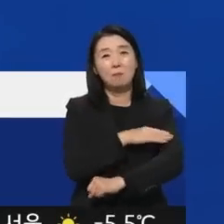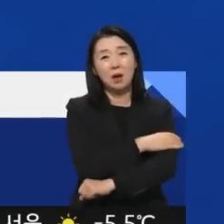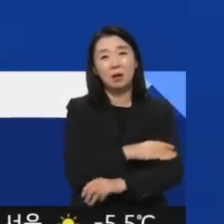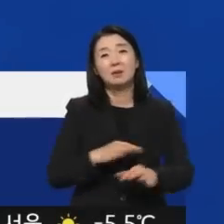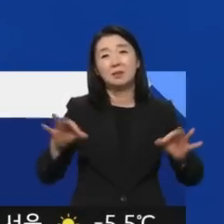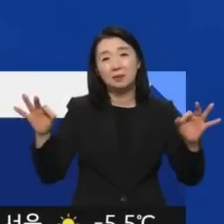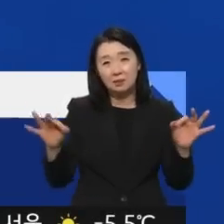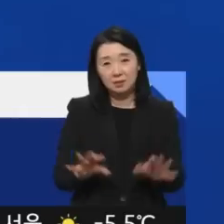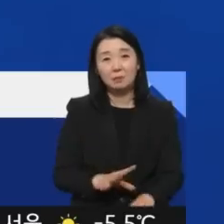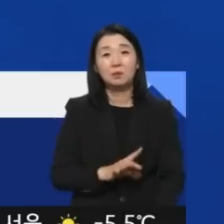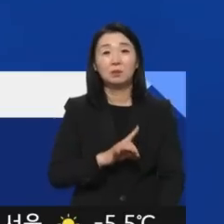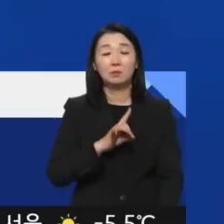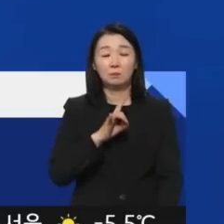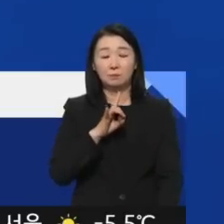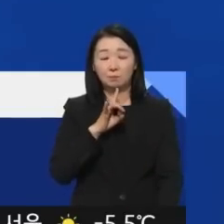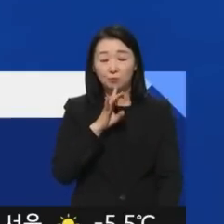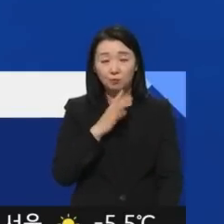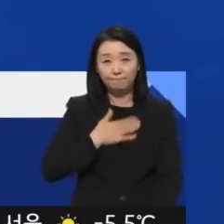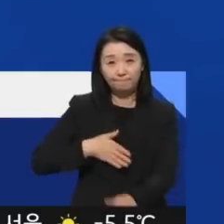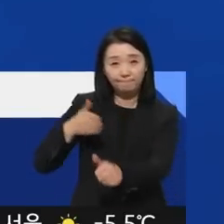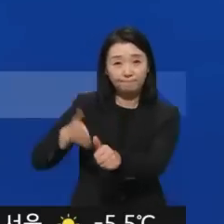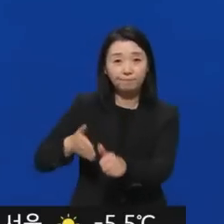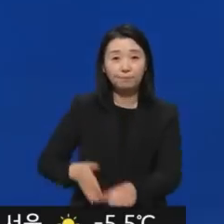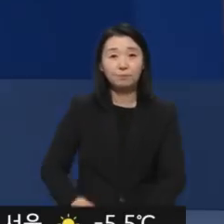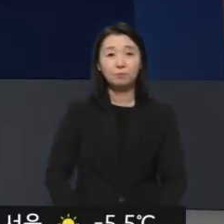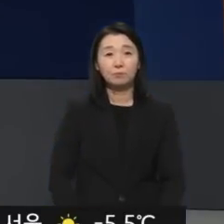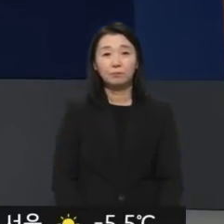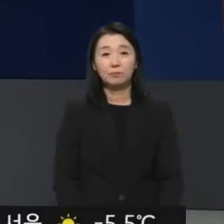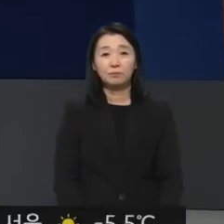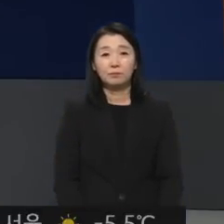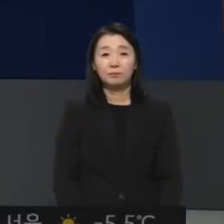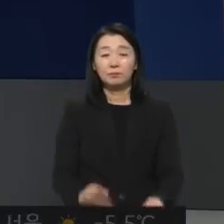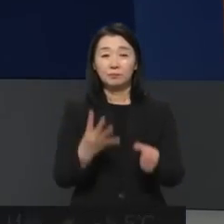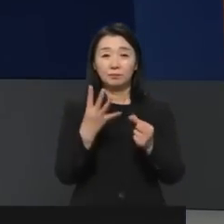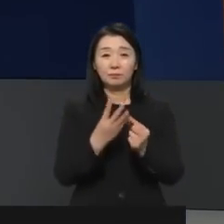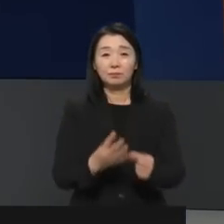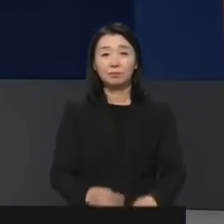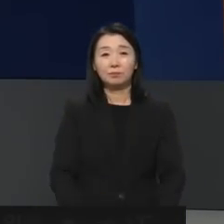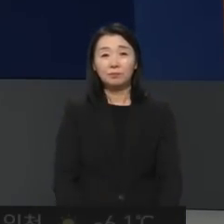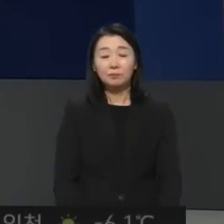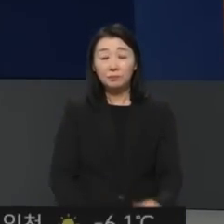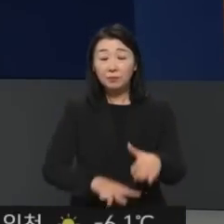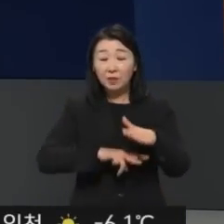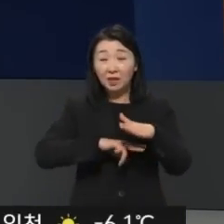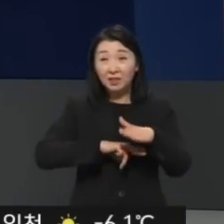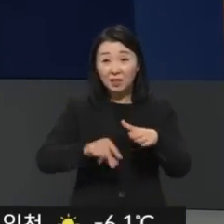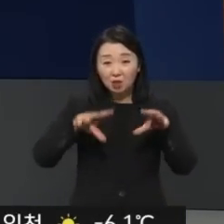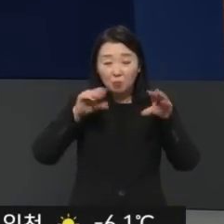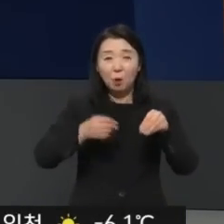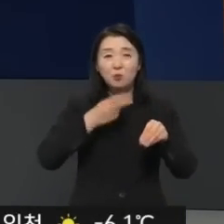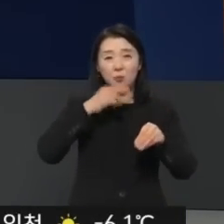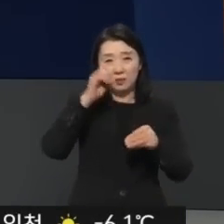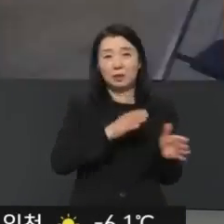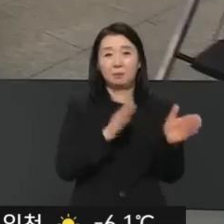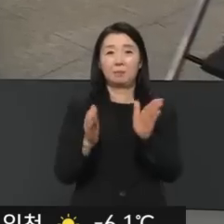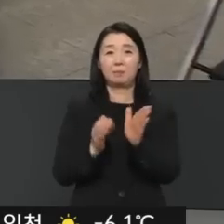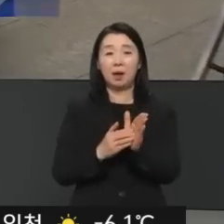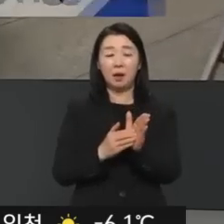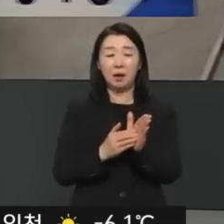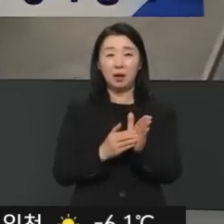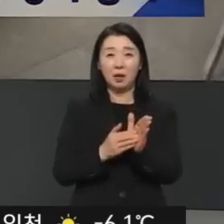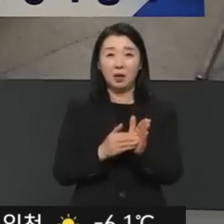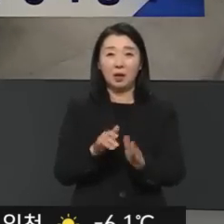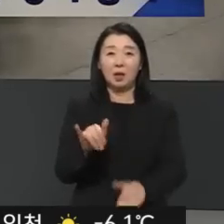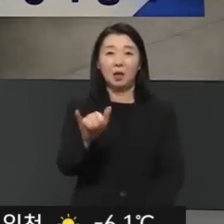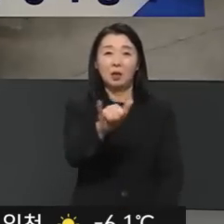잠시에 불과하다는 사실을 깨닫기 바랍니다. 네, 네 번째 픽은 첫 무정차입니다. 전장현 시위 관련